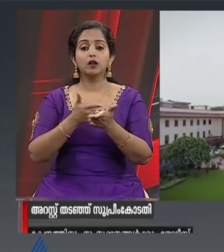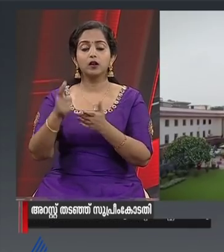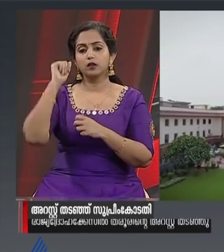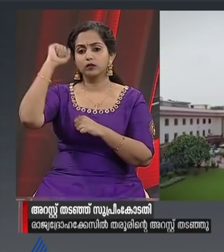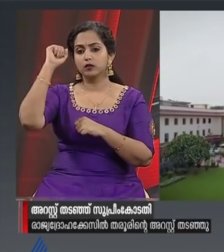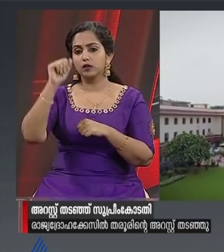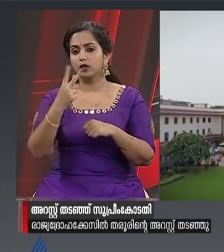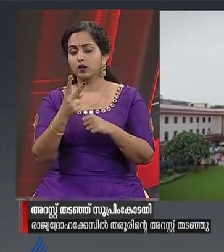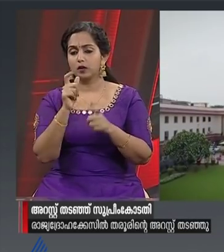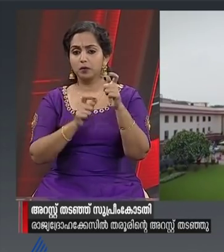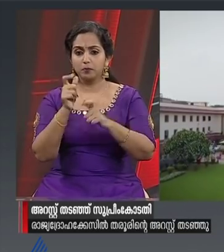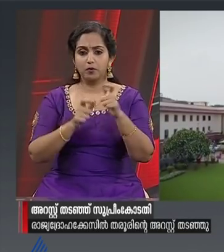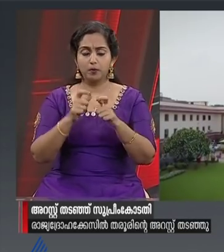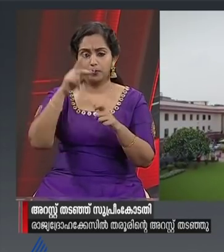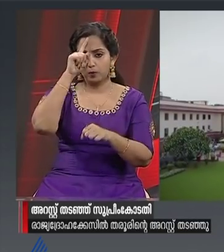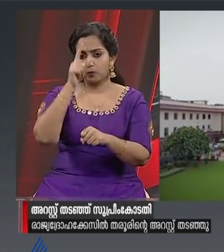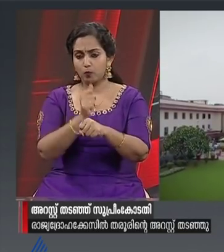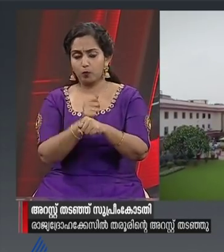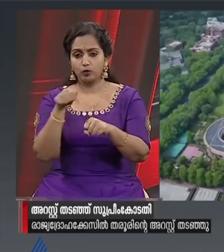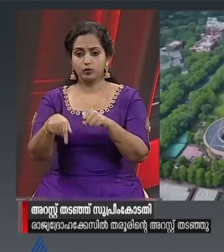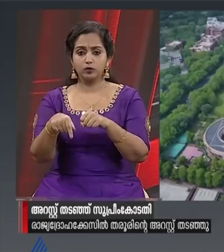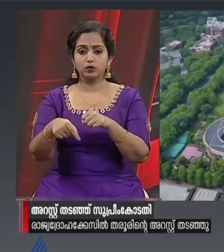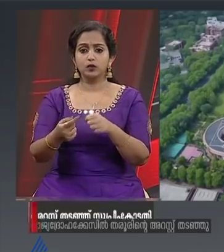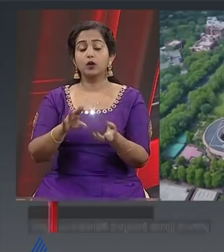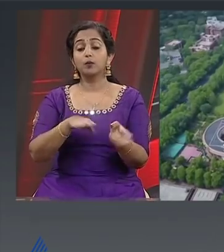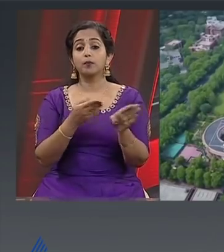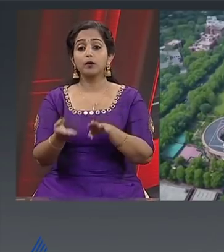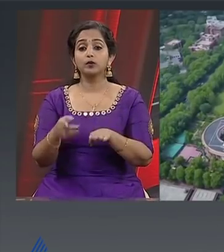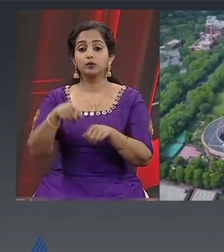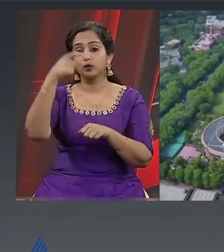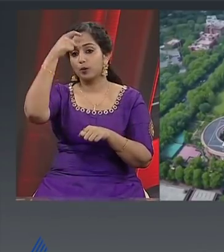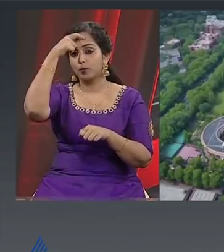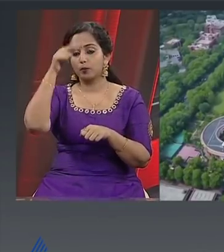മതവികാരം, വ്രണപ്പെടുത്തൽ തുടങ്ങിയ വകുപ്പുകൾ ചുമത്തി കേസെടുത്തിട്ടുണ്ട്.